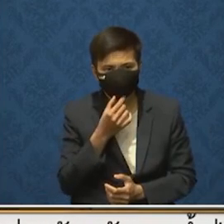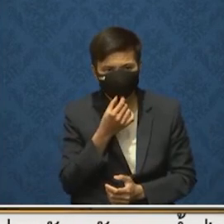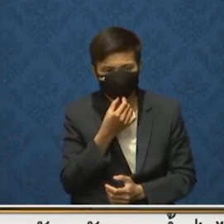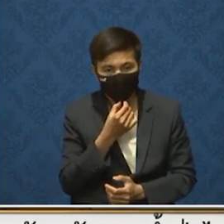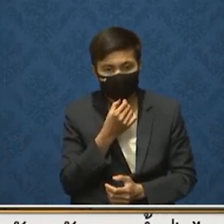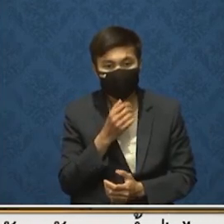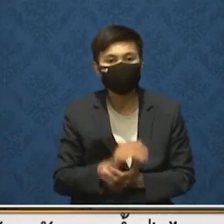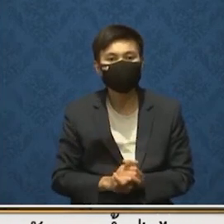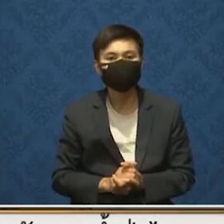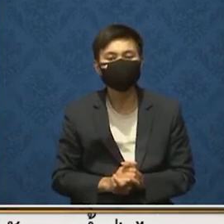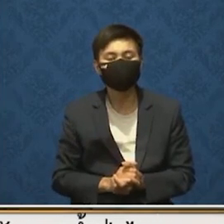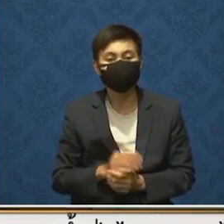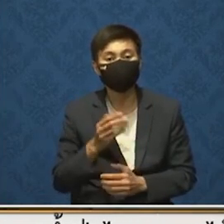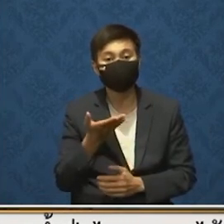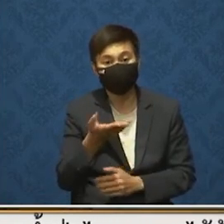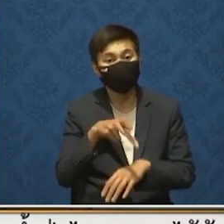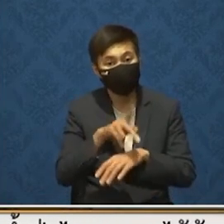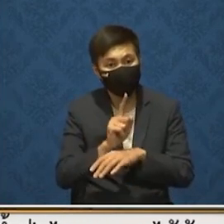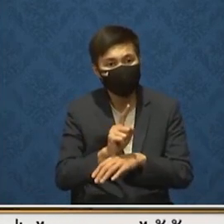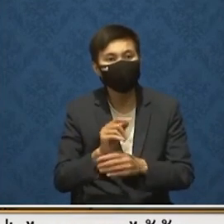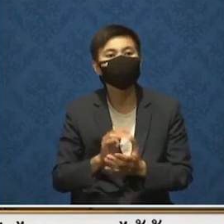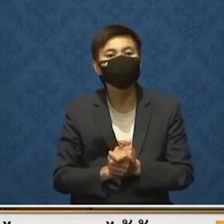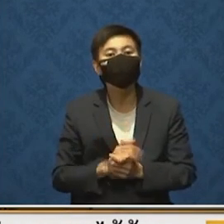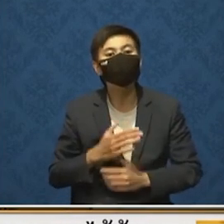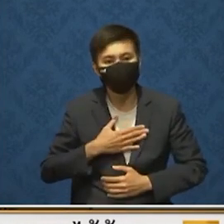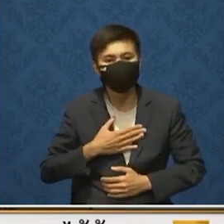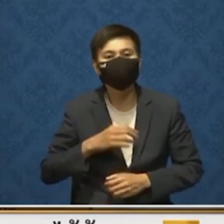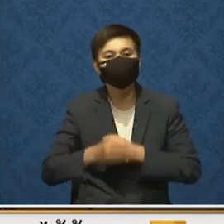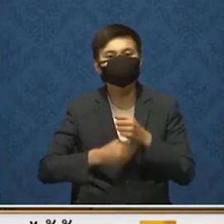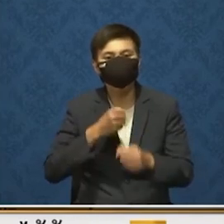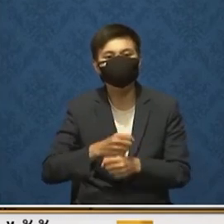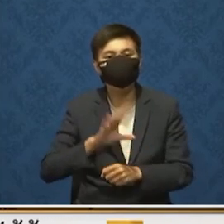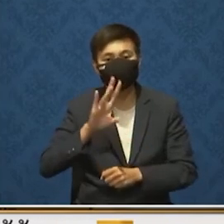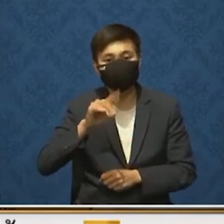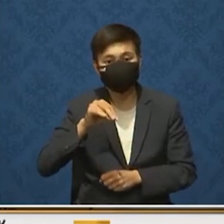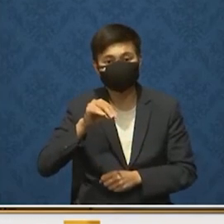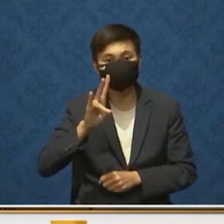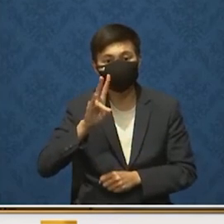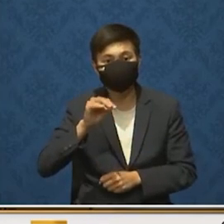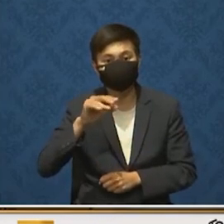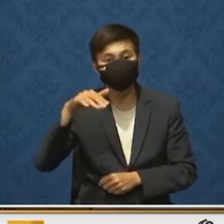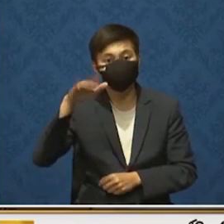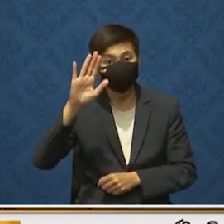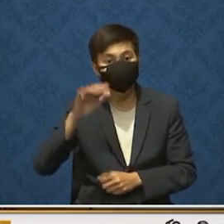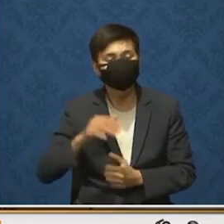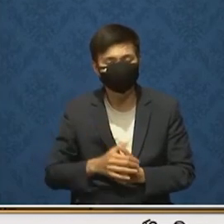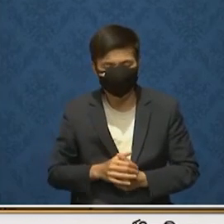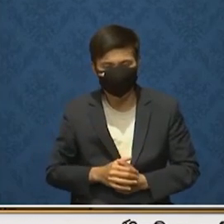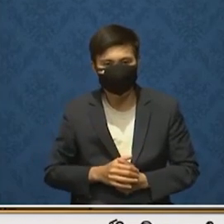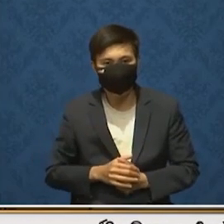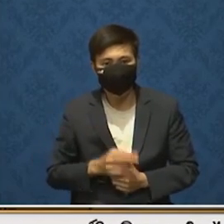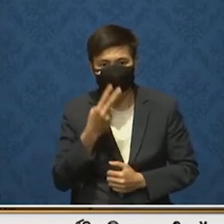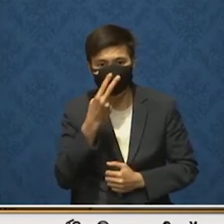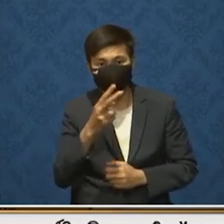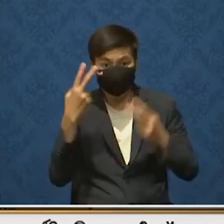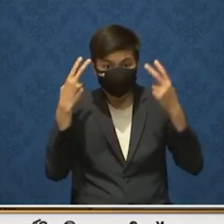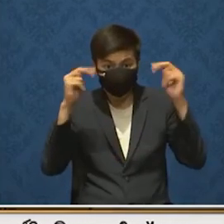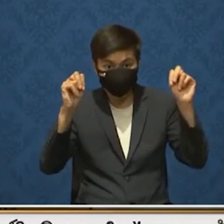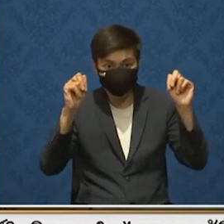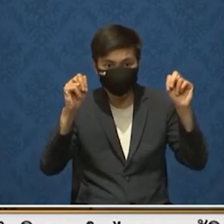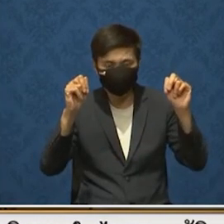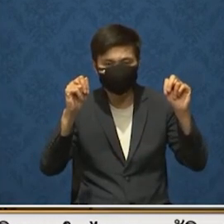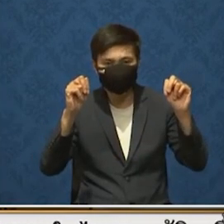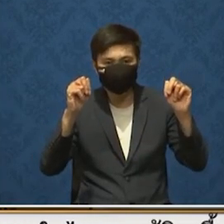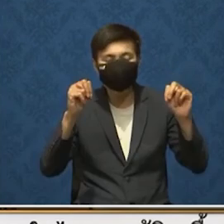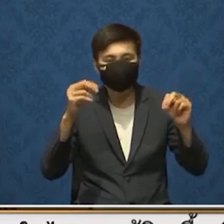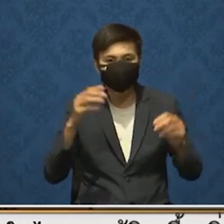ไวตานครั ผมเองกอยู่เจ็ตบกว่านะครับเห็นนายกตรีมาหลายท่าน ไม่เคยเห็นนายกตร